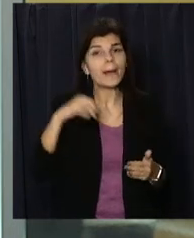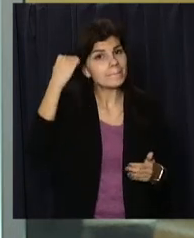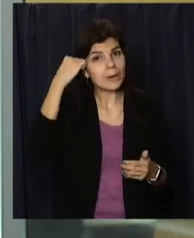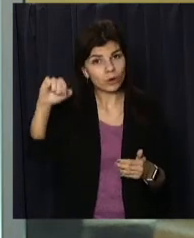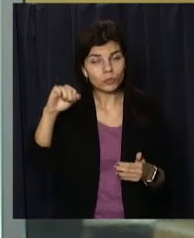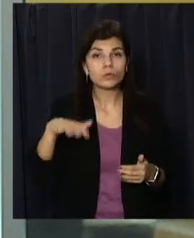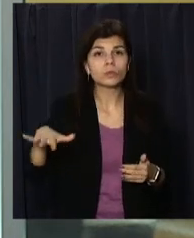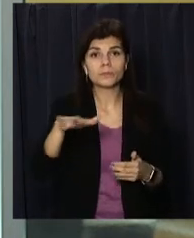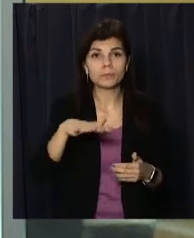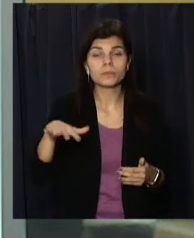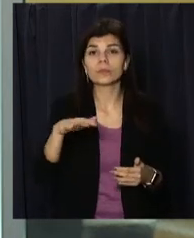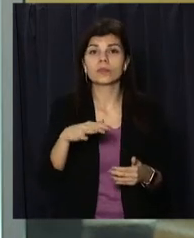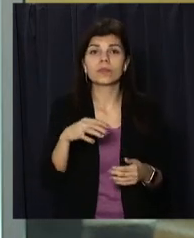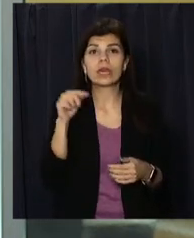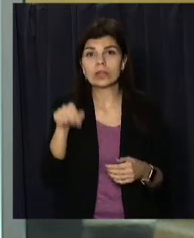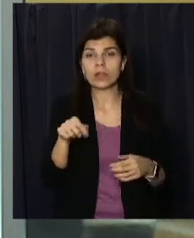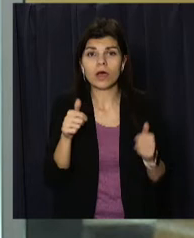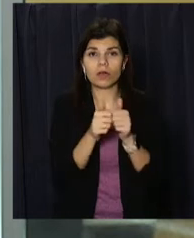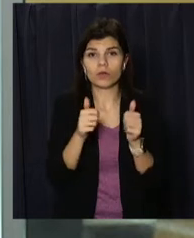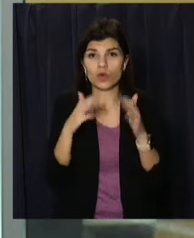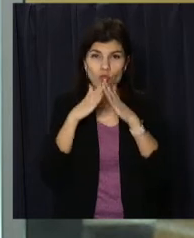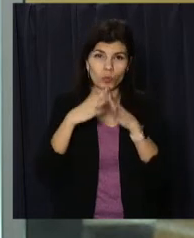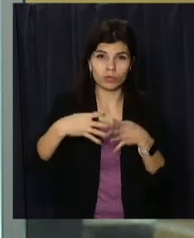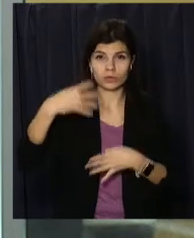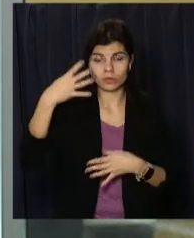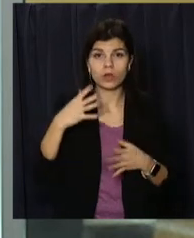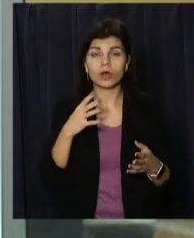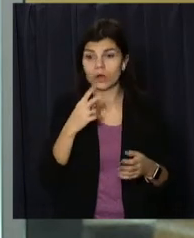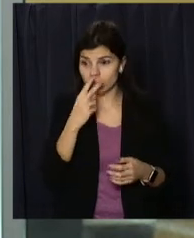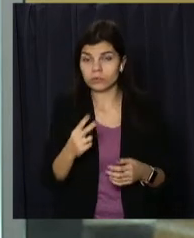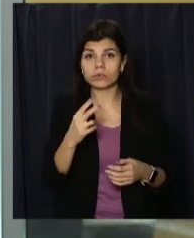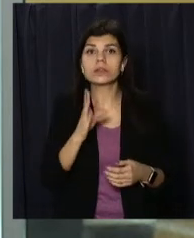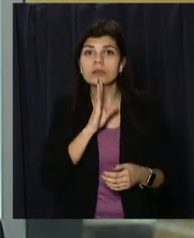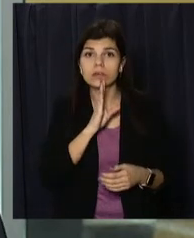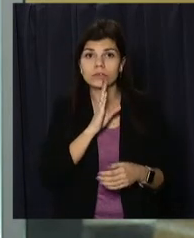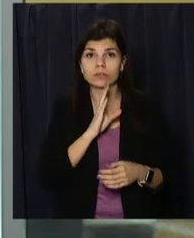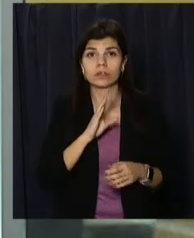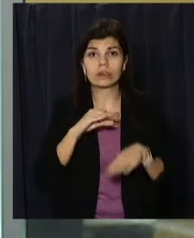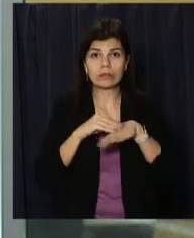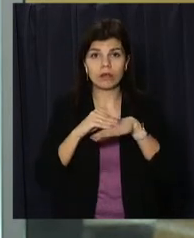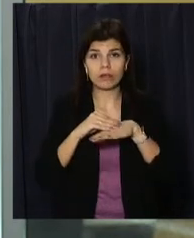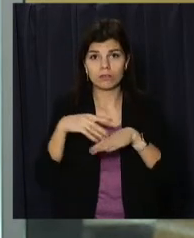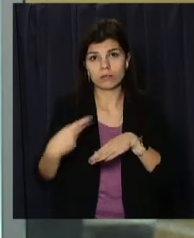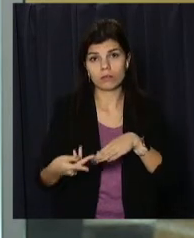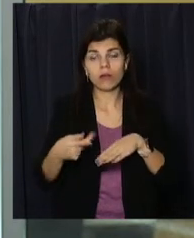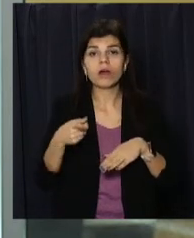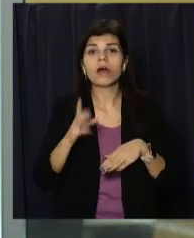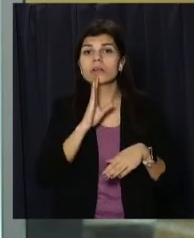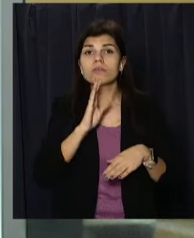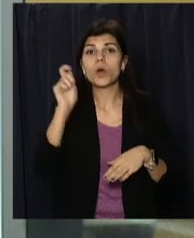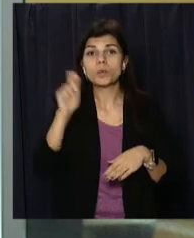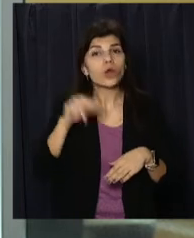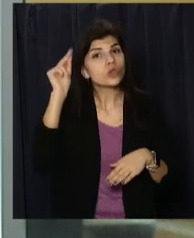«Перемога» у штабному провулку. Там поблизу одного з будинків знайшли тіло дівчини. Правоохоронці з'ясували, вона приїхала